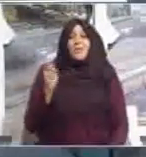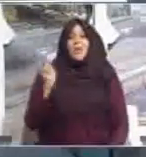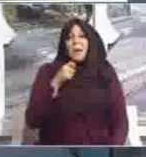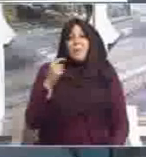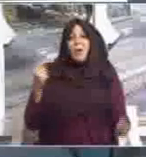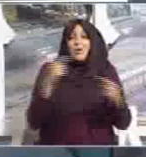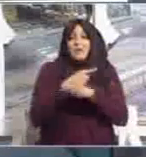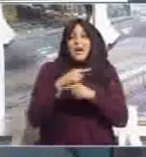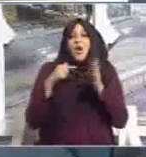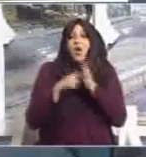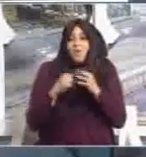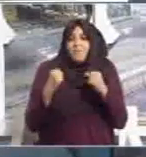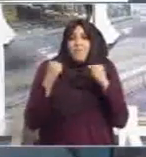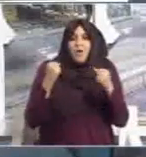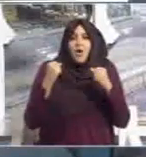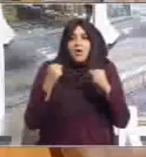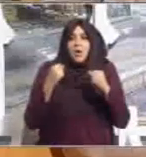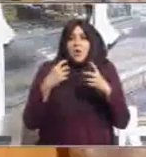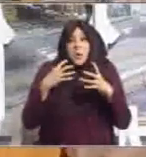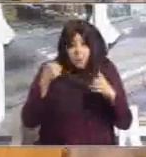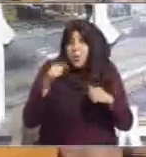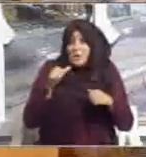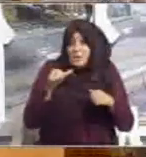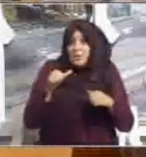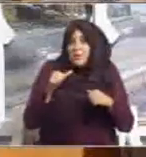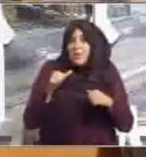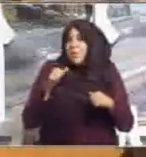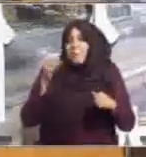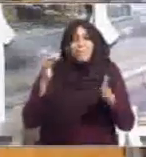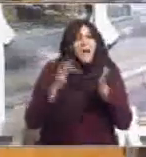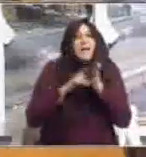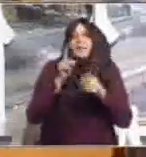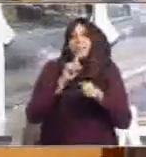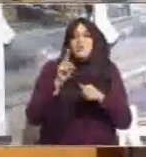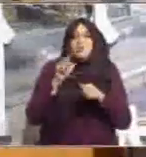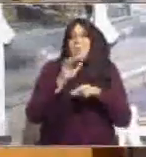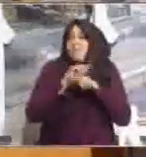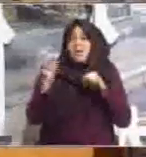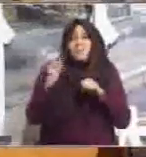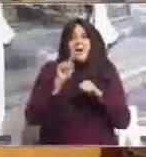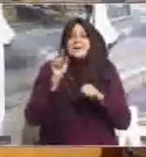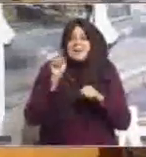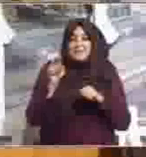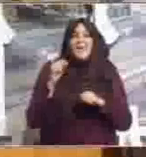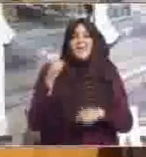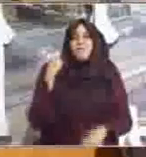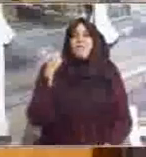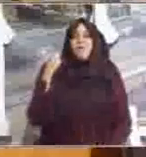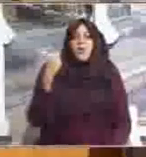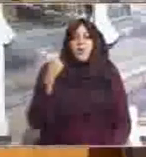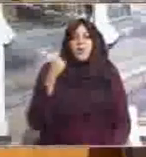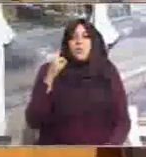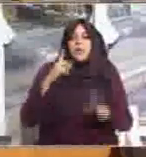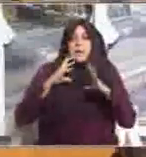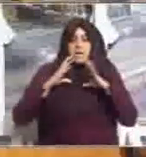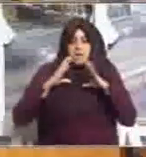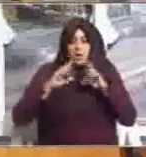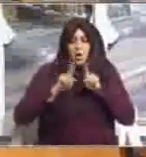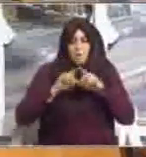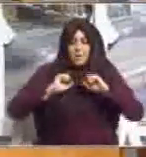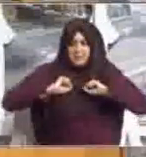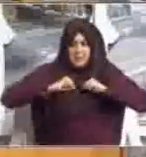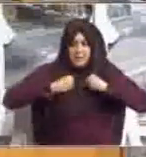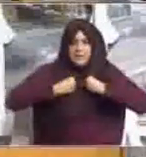نفسه. بالضبط. لا عندما يستعمل هذه القوة. العنف ويضربها. قمة القوة أن يمسك نفسه وهو